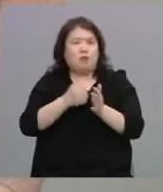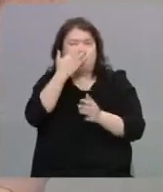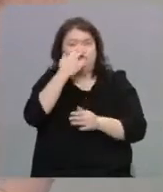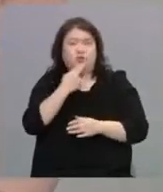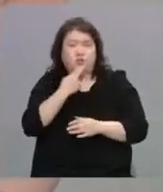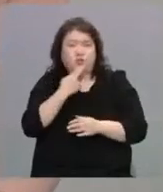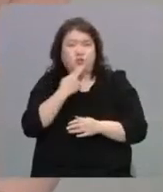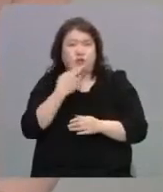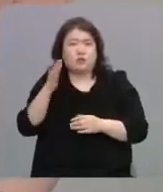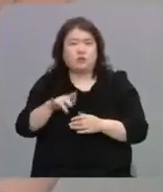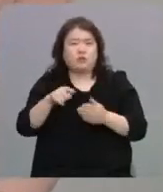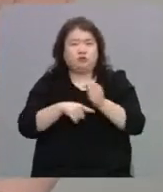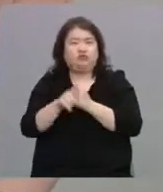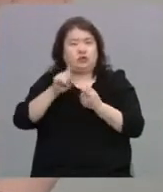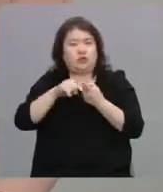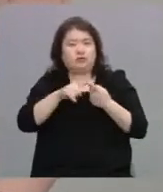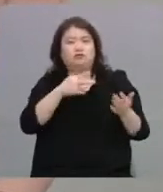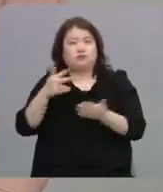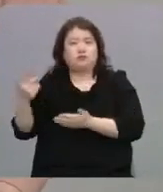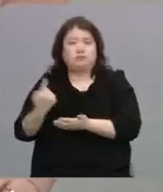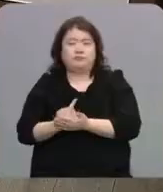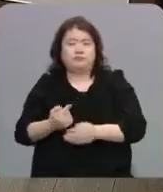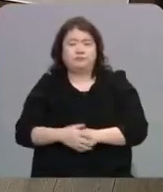이유를 박웅 기자가 취재했습니다